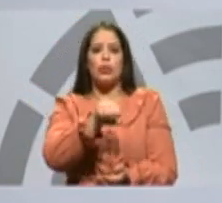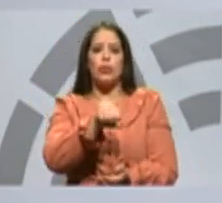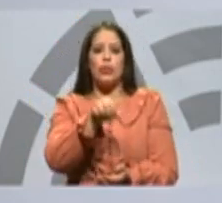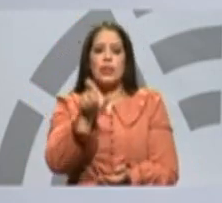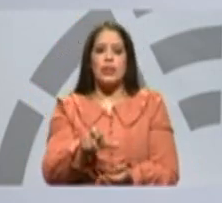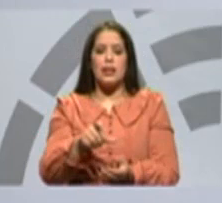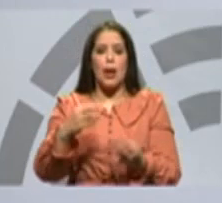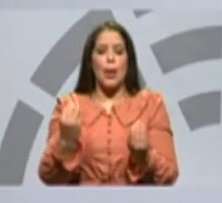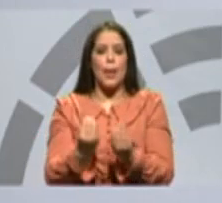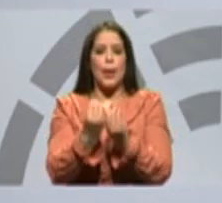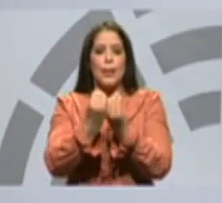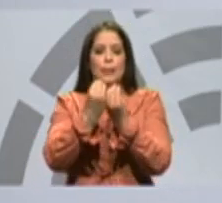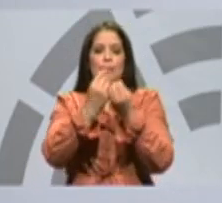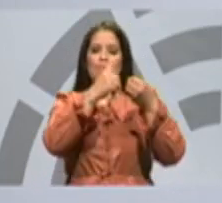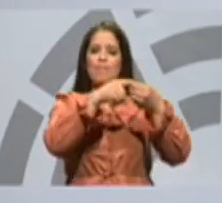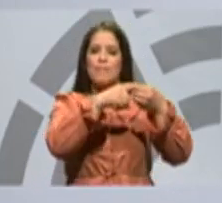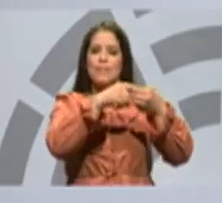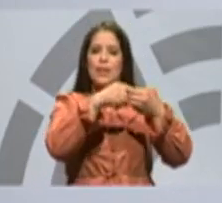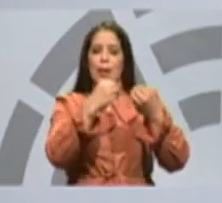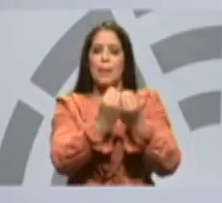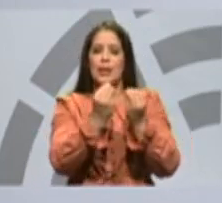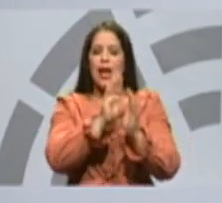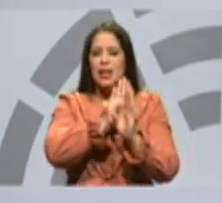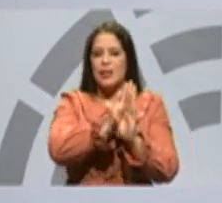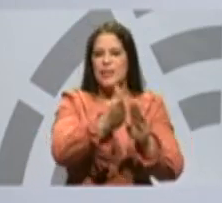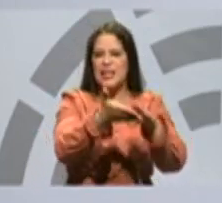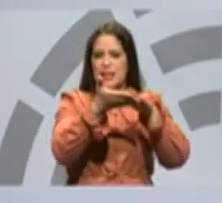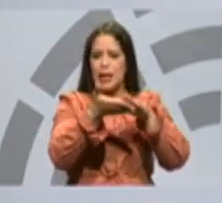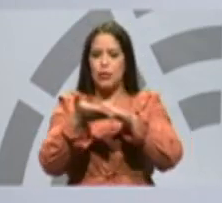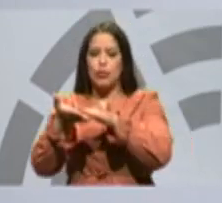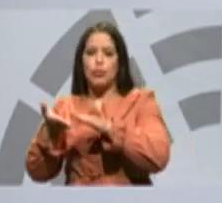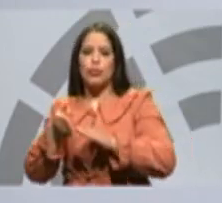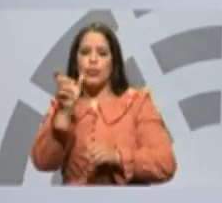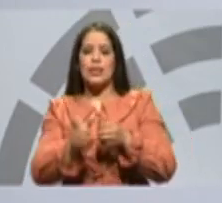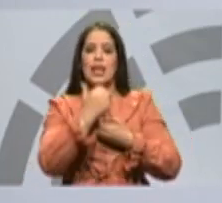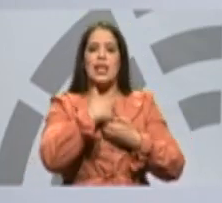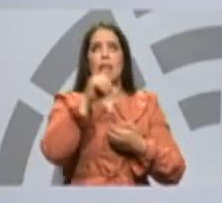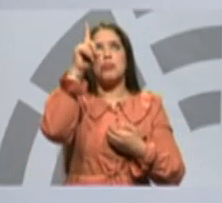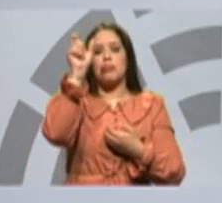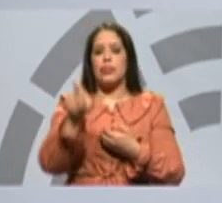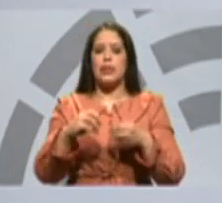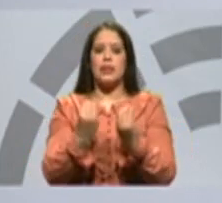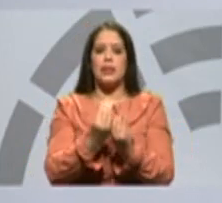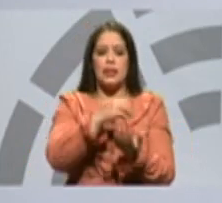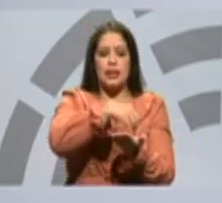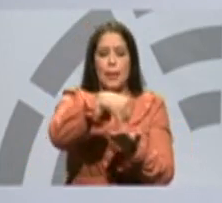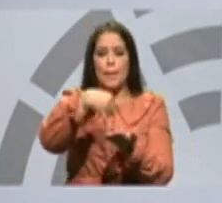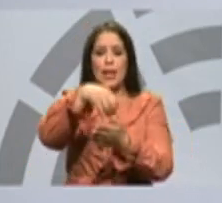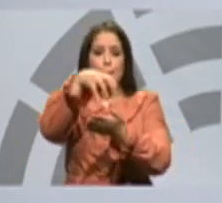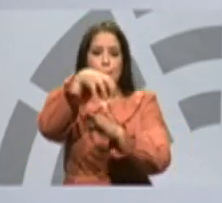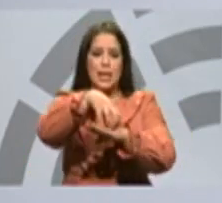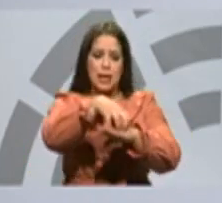بشتكونا معايا بقدره الله همم في اختي في الله وسيقتي فاهم هما في نخبينا في حاجه ثامن همم